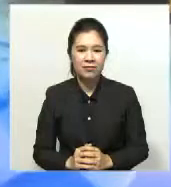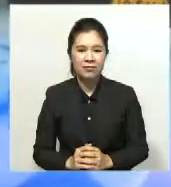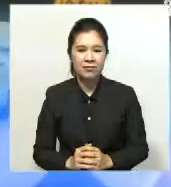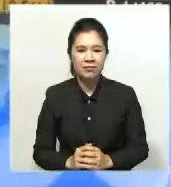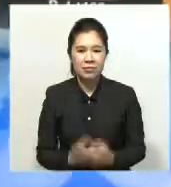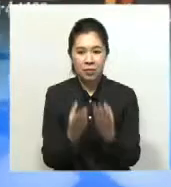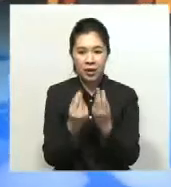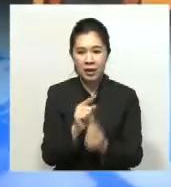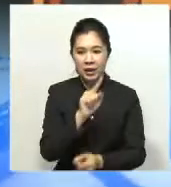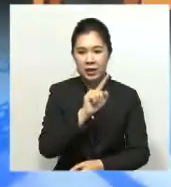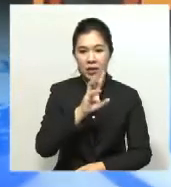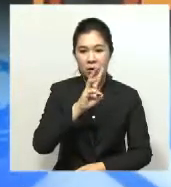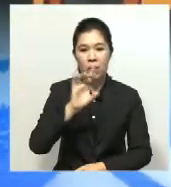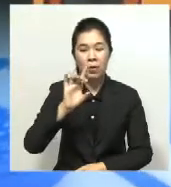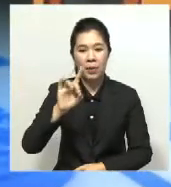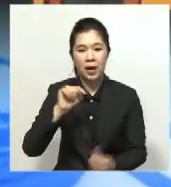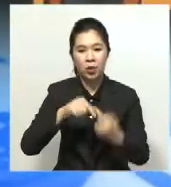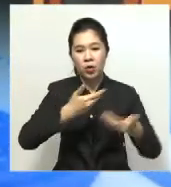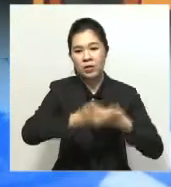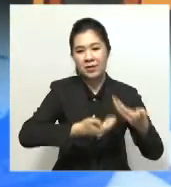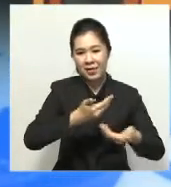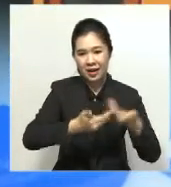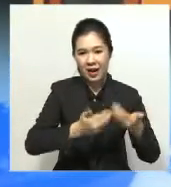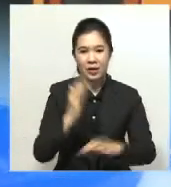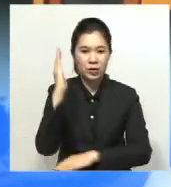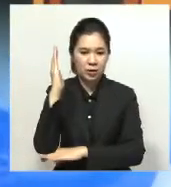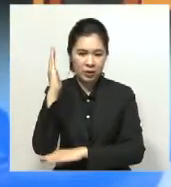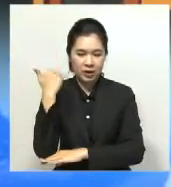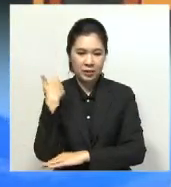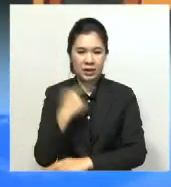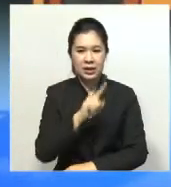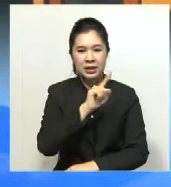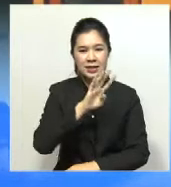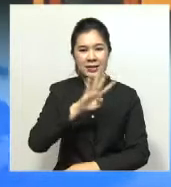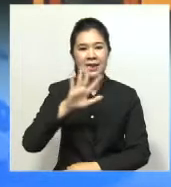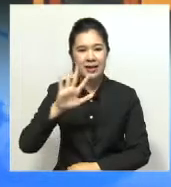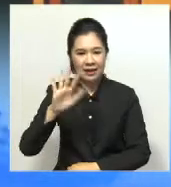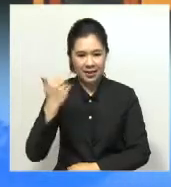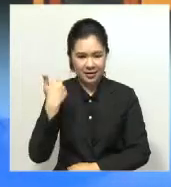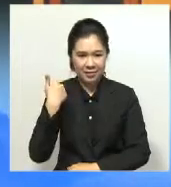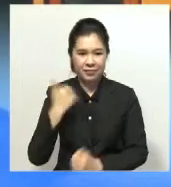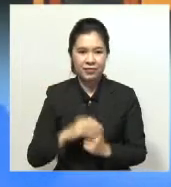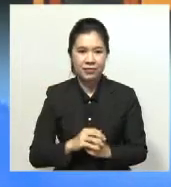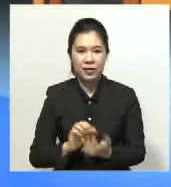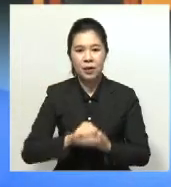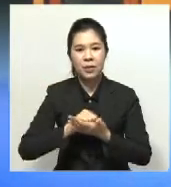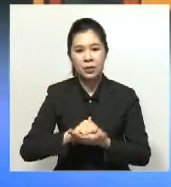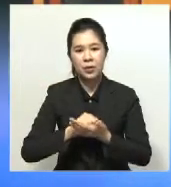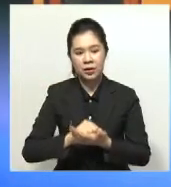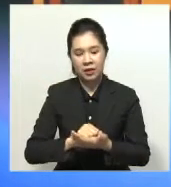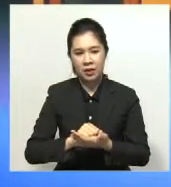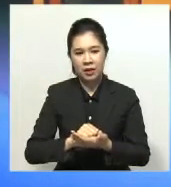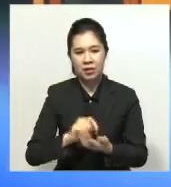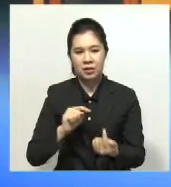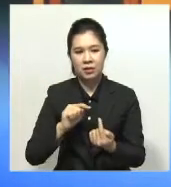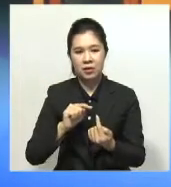นี่เป็นสาย168ตลาดมีนบุรีอนุสาวรีย์ชัยนะคะยังมีอีกนะคะมีสาย145ด้วยสาย145ให้บริการจากอู่แ